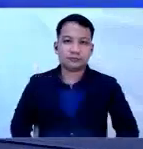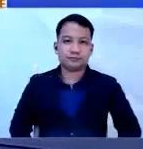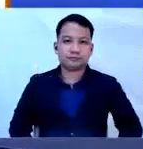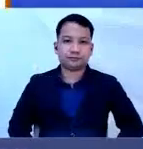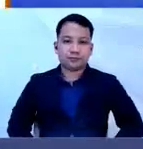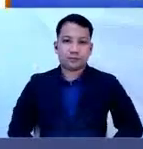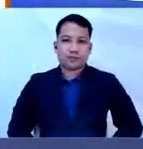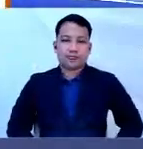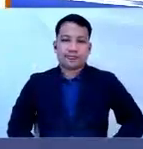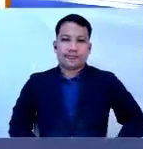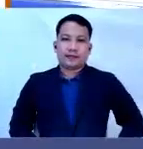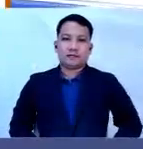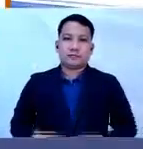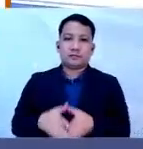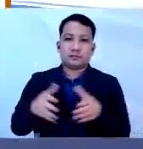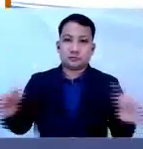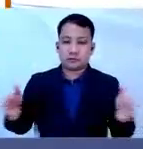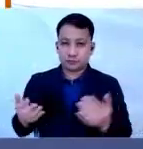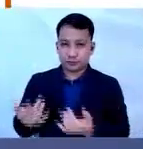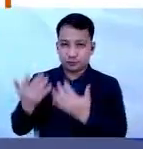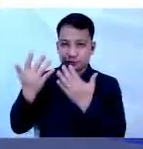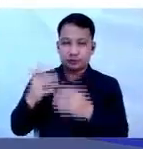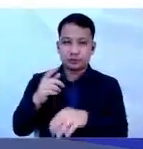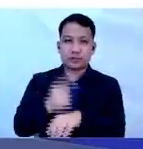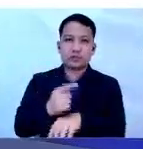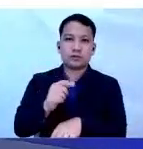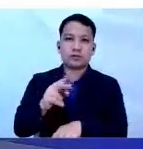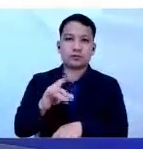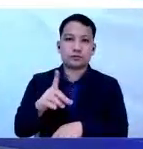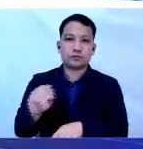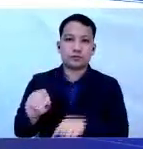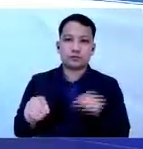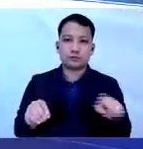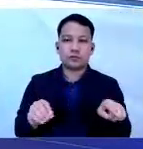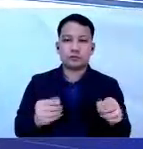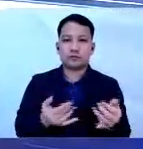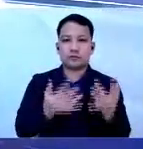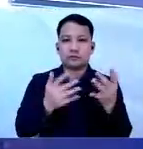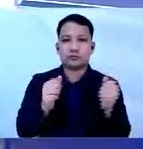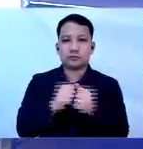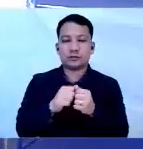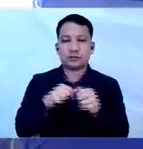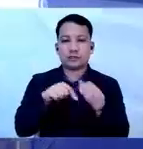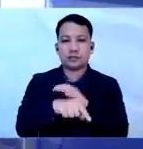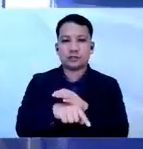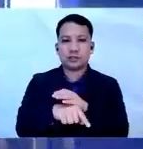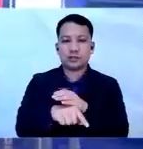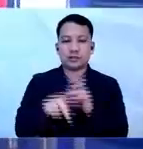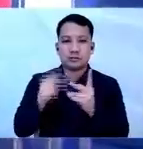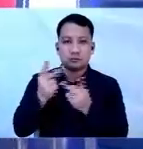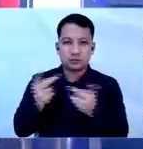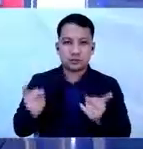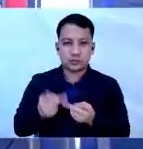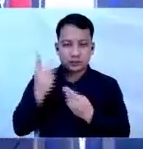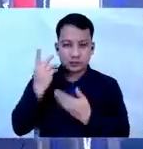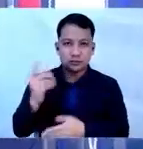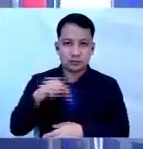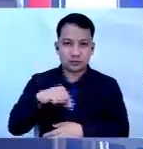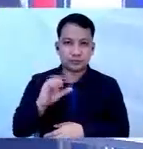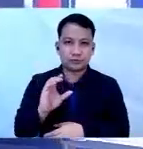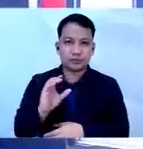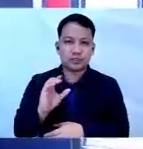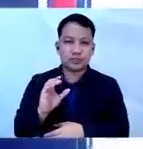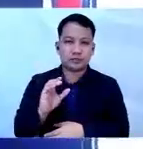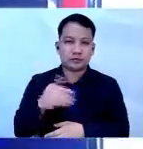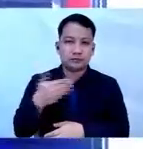Bukod sa malaking sunog sa Tondo, isang sunog na sinadya raw ang sumiklab sa residential area sa Quezon City. Nasa